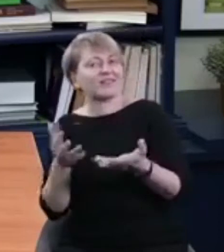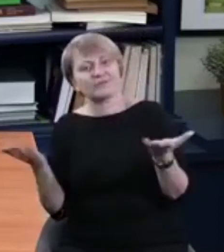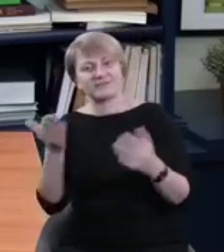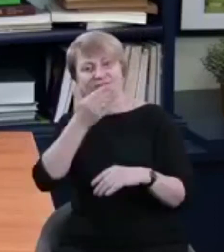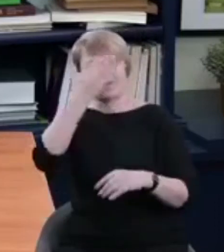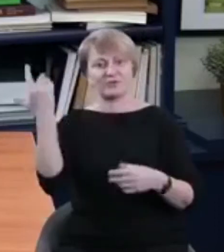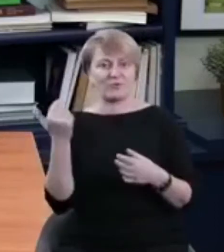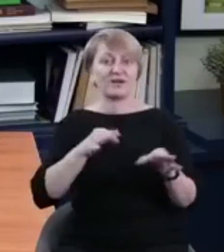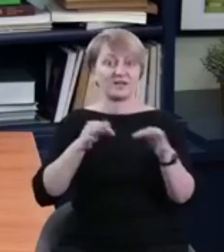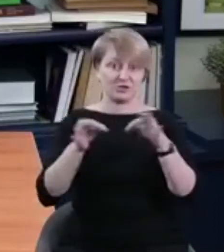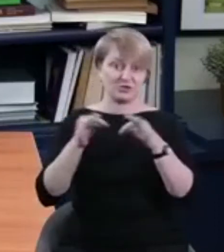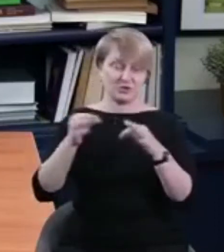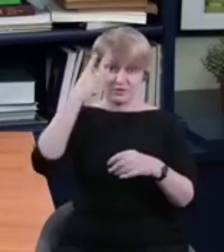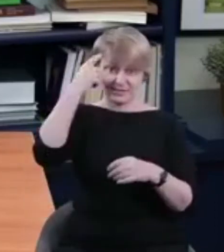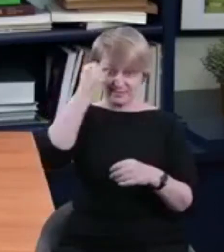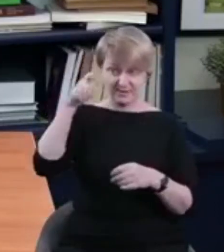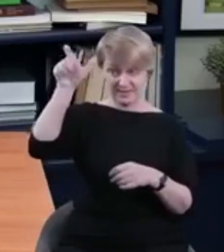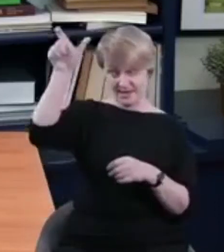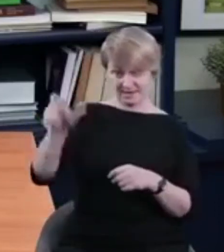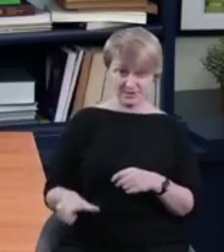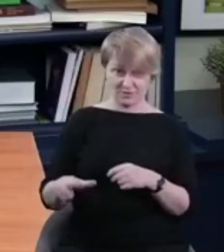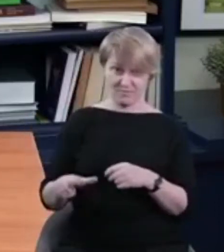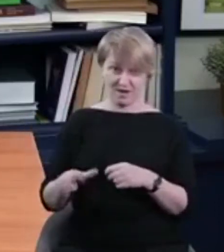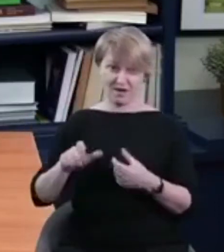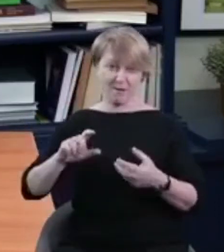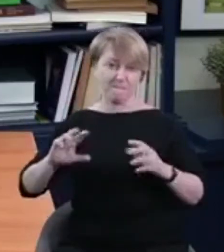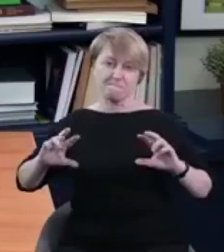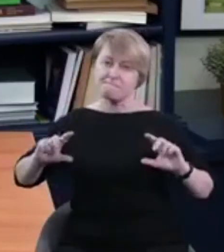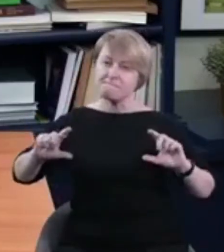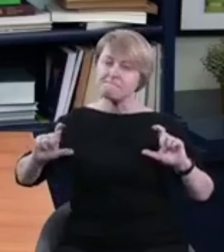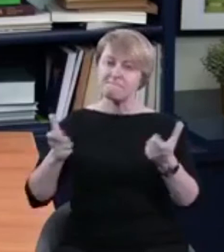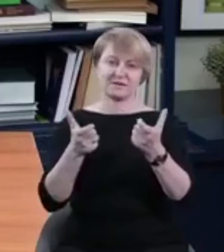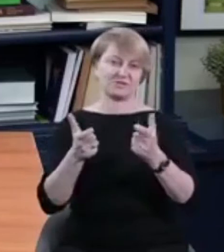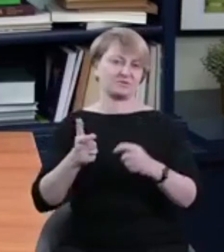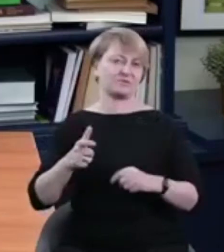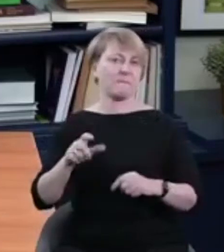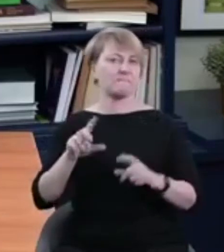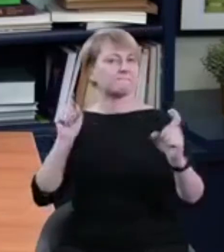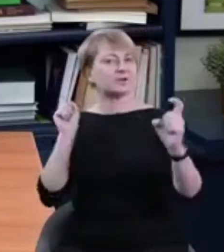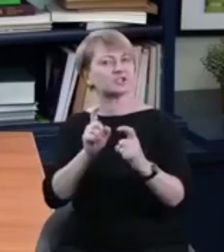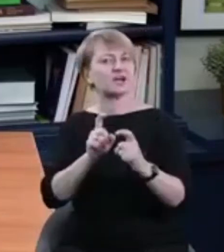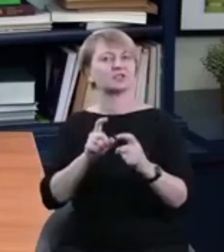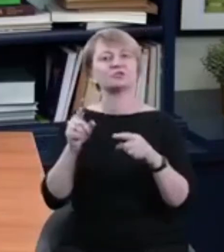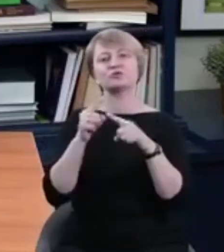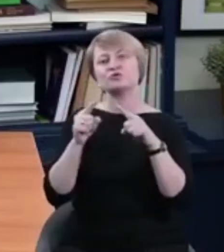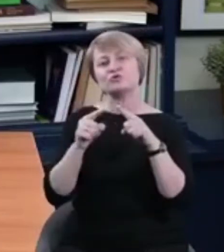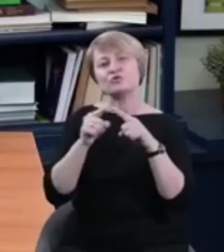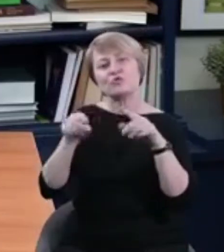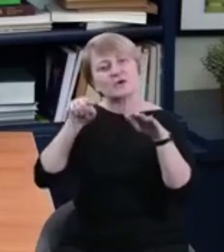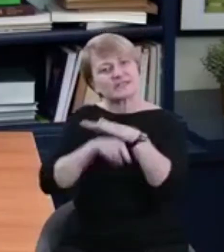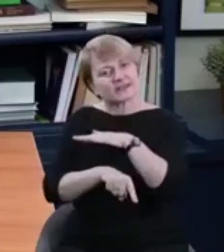z tym historia zapamiętała go jako buntownik i takiego trochę zdrajcy tymczasem on